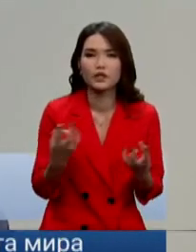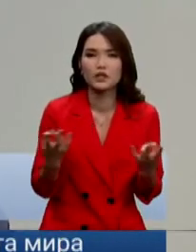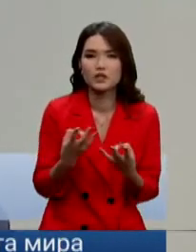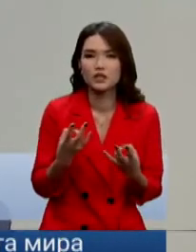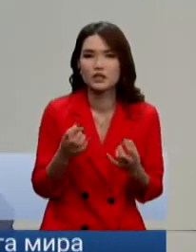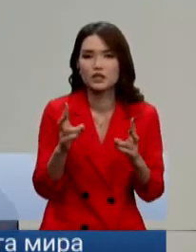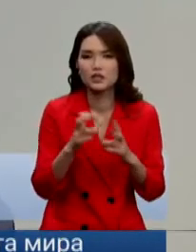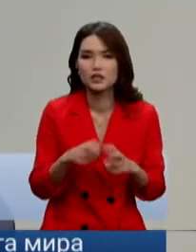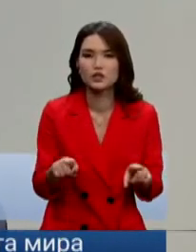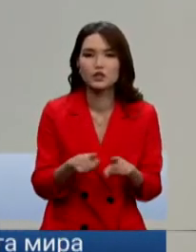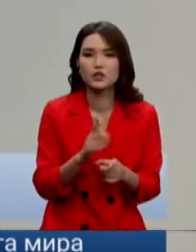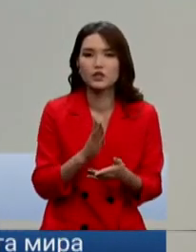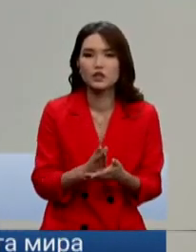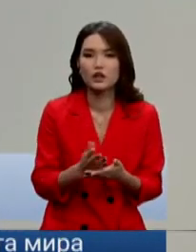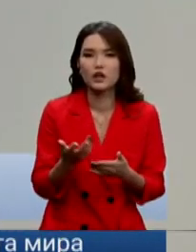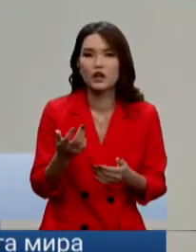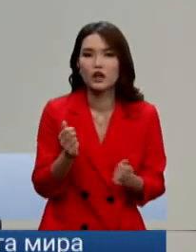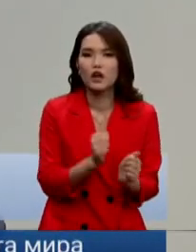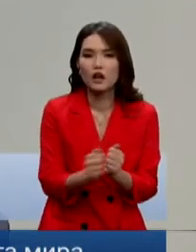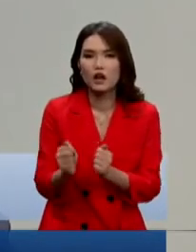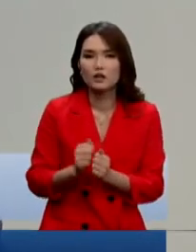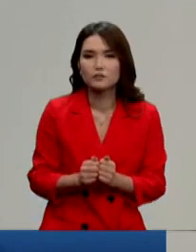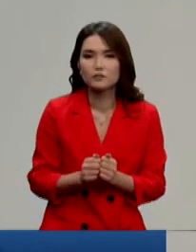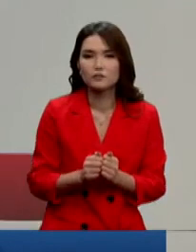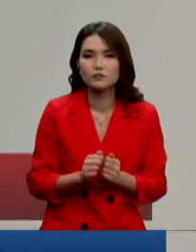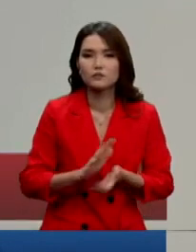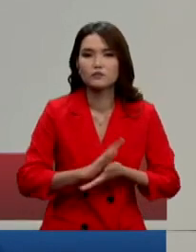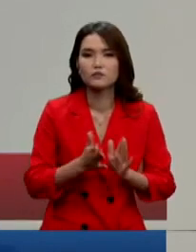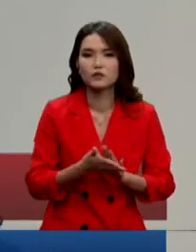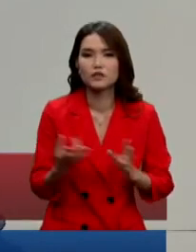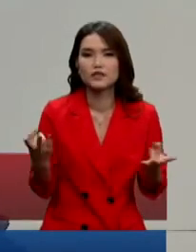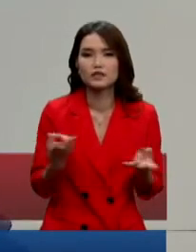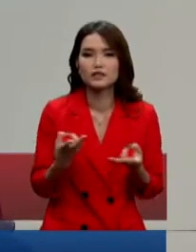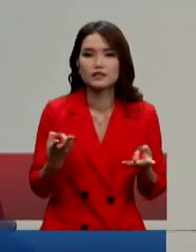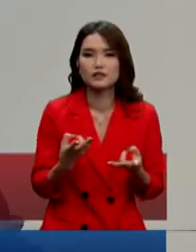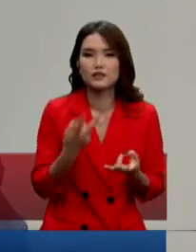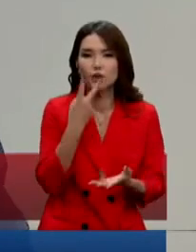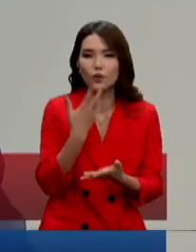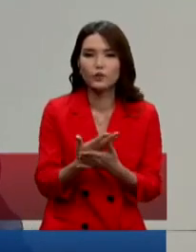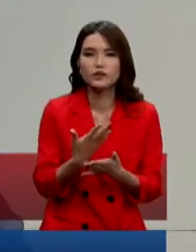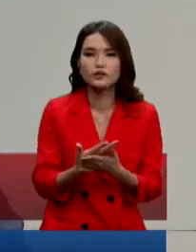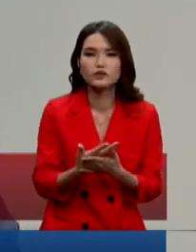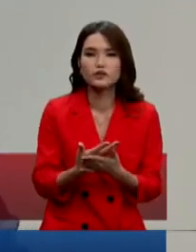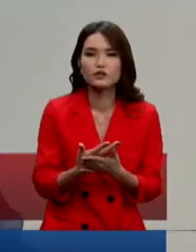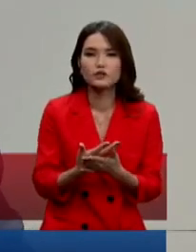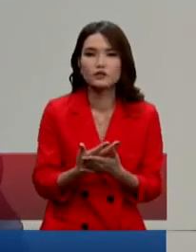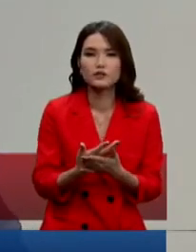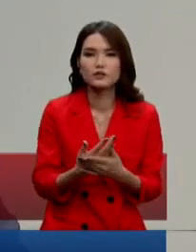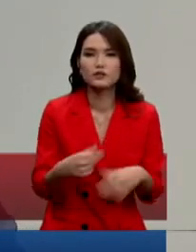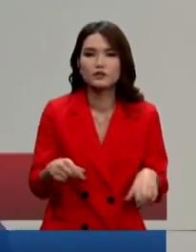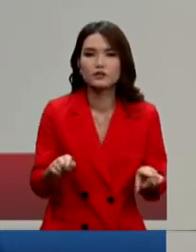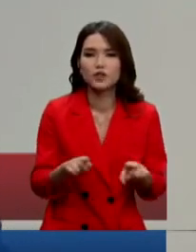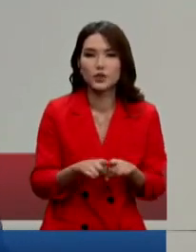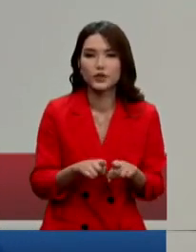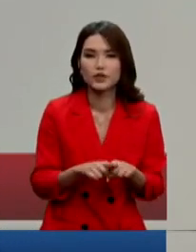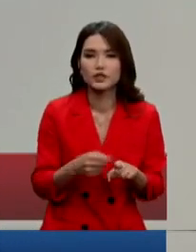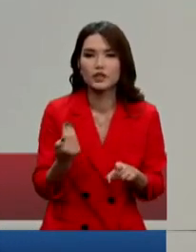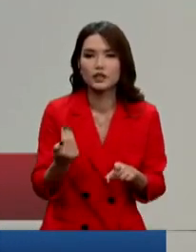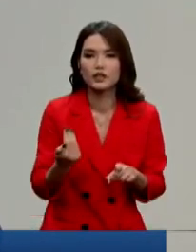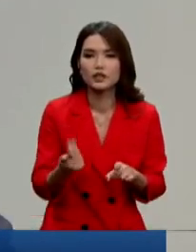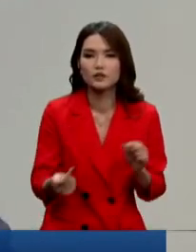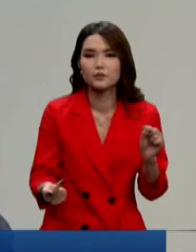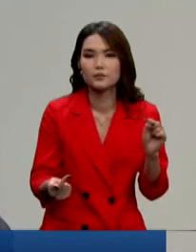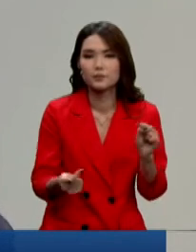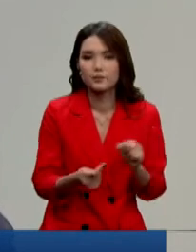бар. Және де армен ғарата біздің сервистің көрсеткіші тек қана өсу керек.